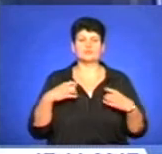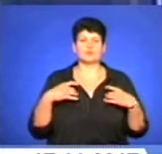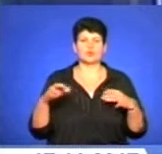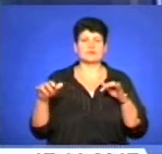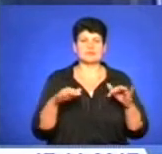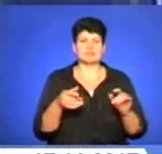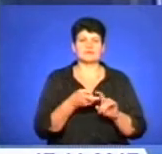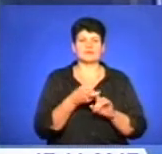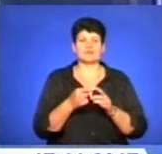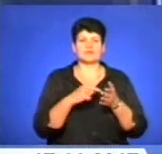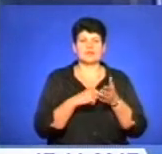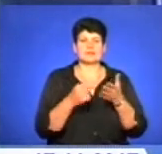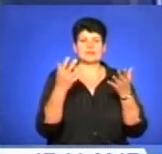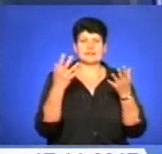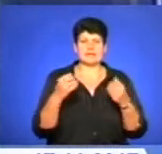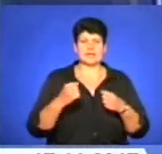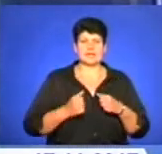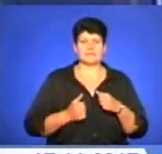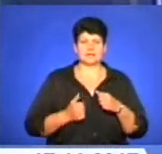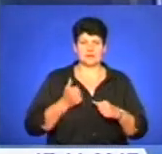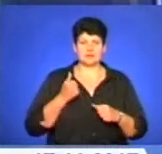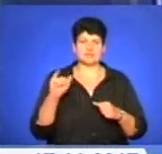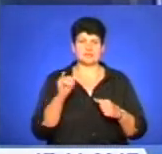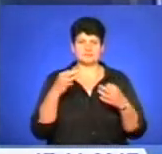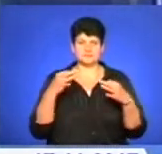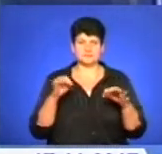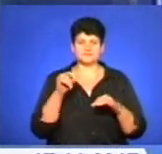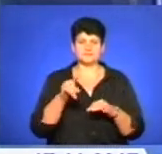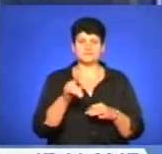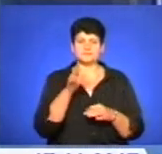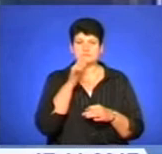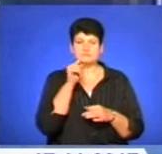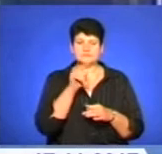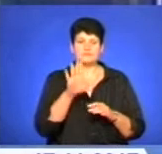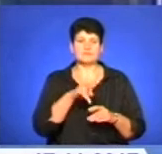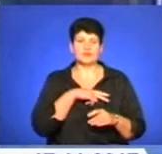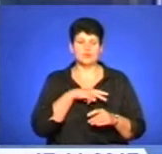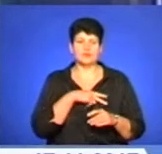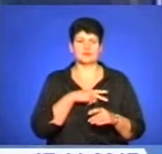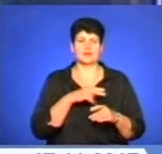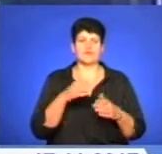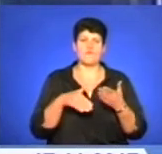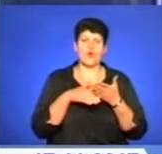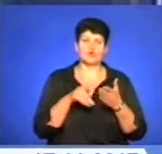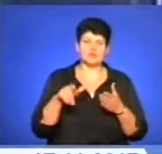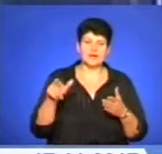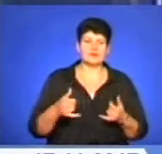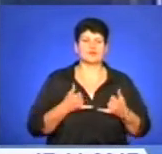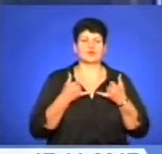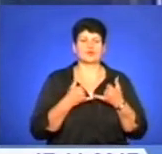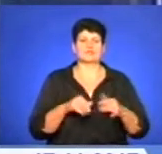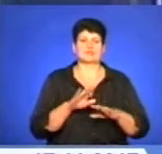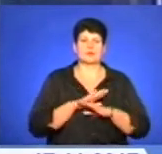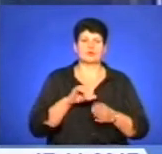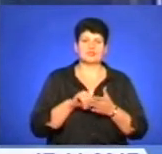з нагоди відзначення Дня Гідності та Свободи, під час яких нагороджуватимуть волонтерів краю, вшанують загиблих учасників